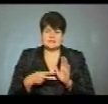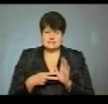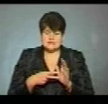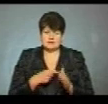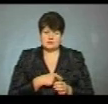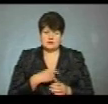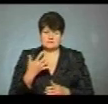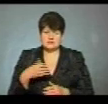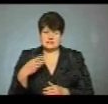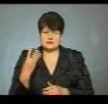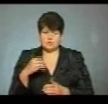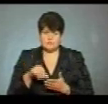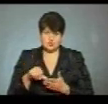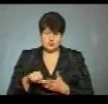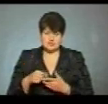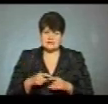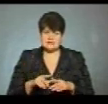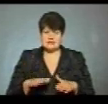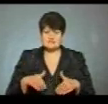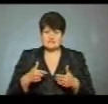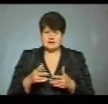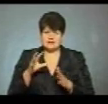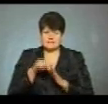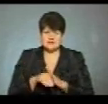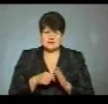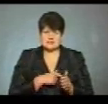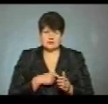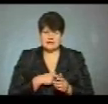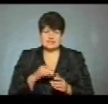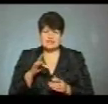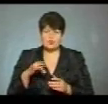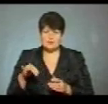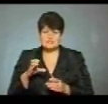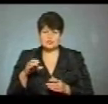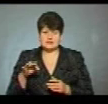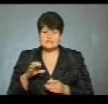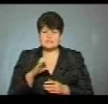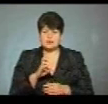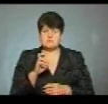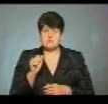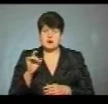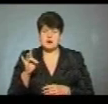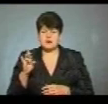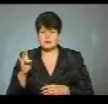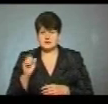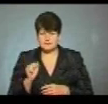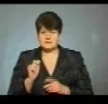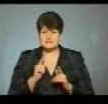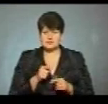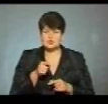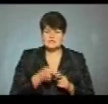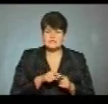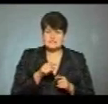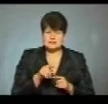депутатів з 53 присутніх. Це звернення вніс депутат від фракції «Європейська солідарність» Степан Барна. За його словами, згідно з цим